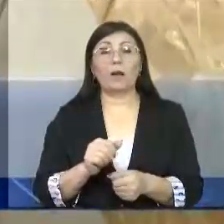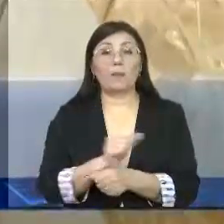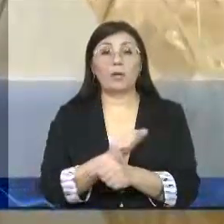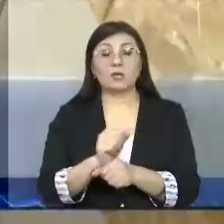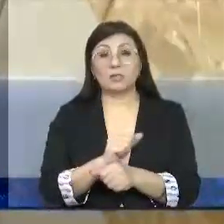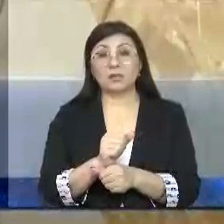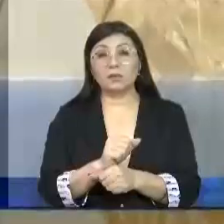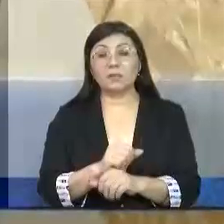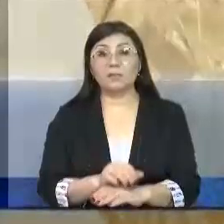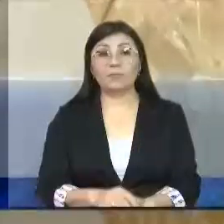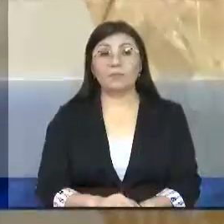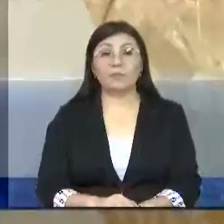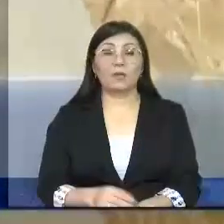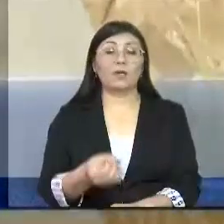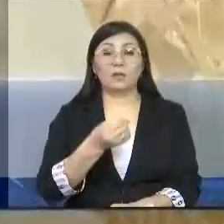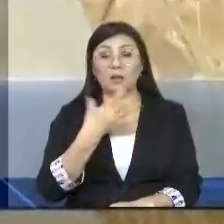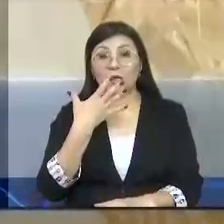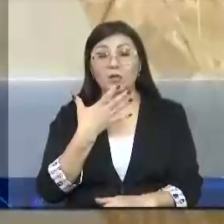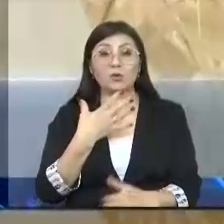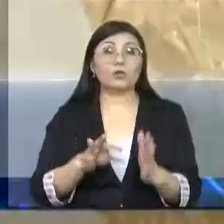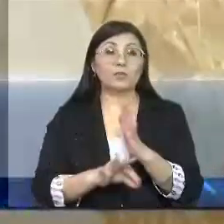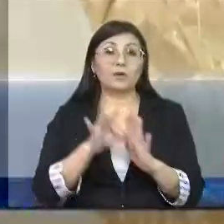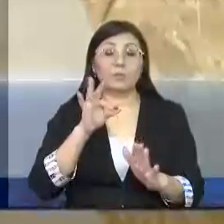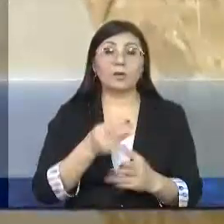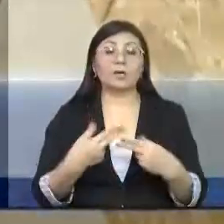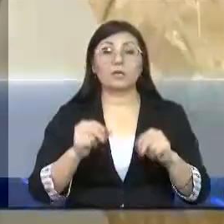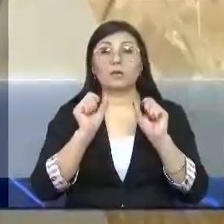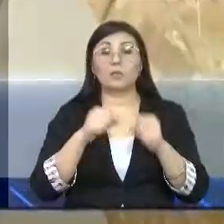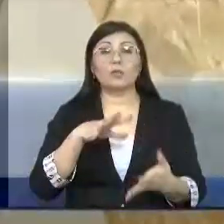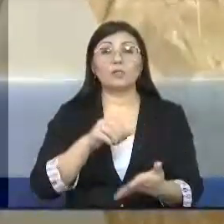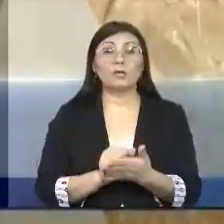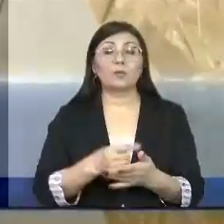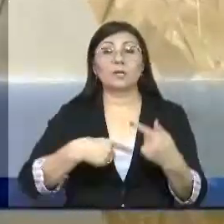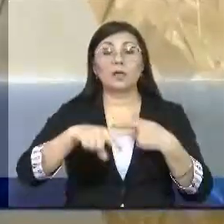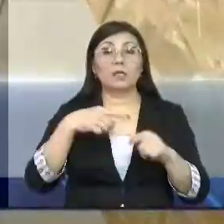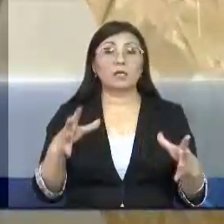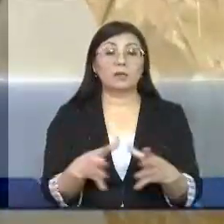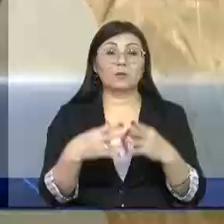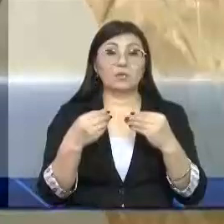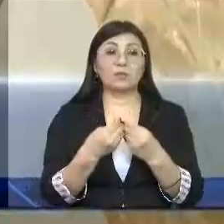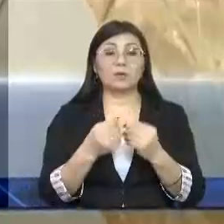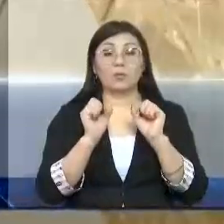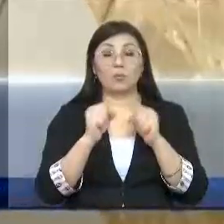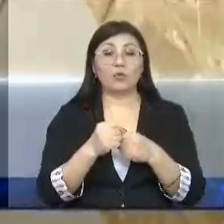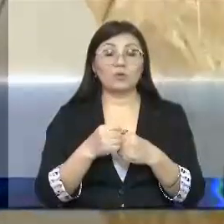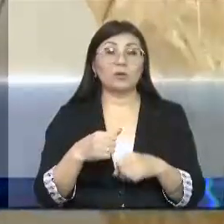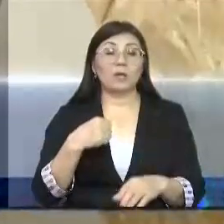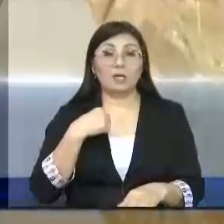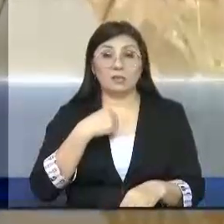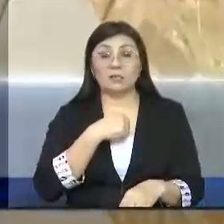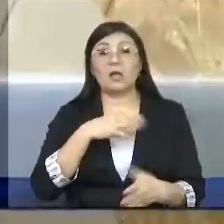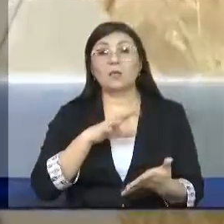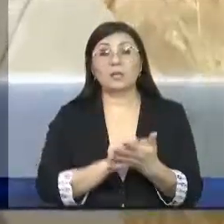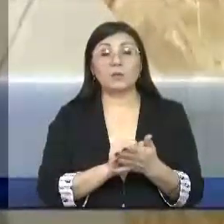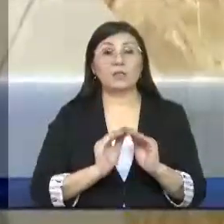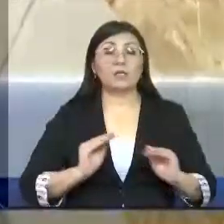нас. Вариант хороший, где можно заниматься семейным бизнесом. Может жена заниматься, я заниматься могу, там дети